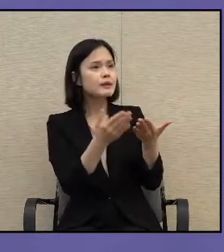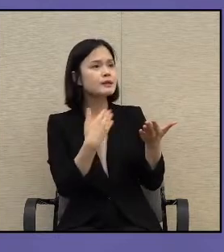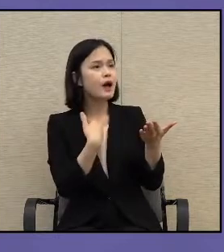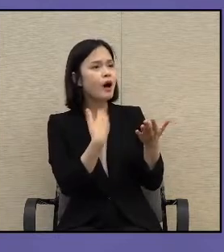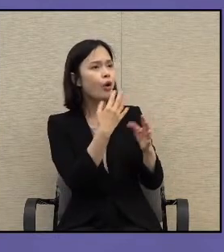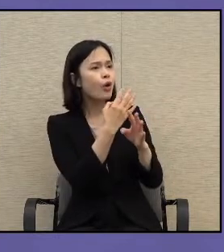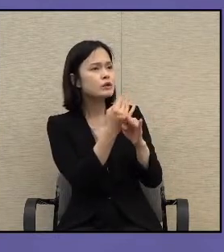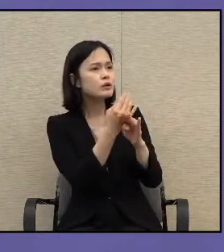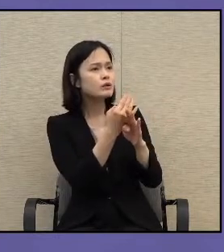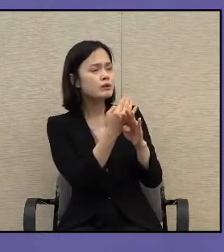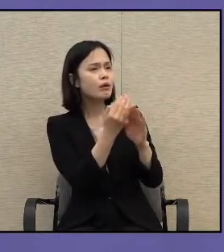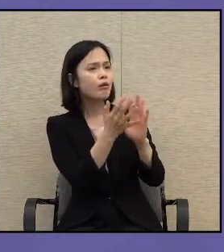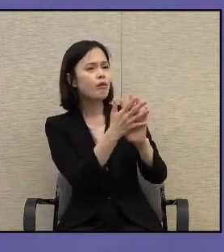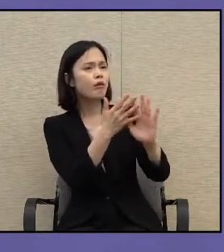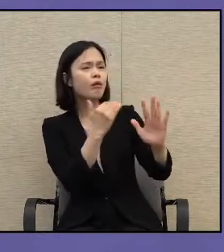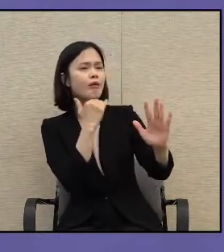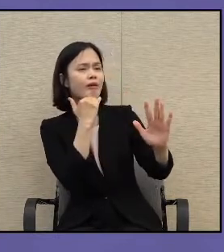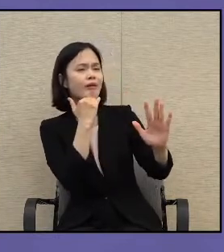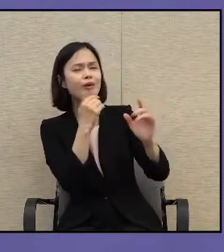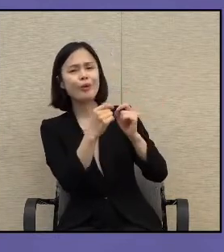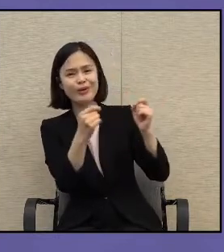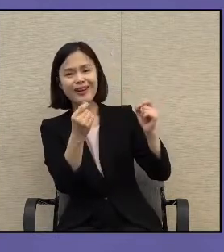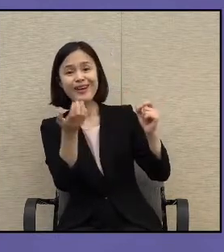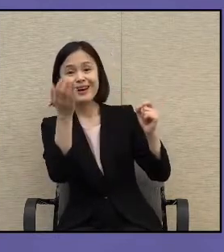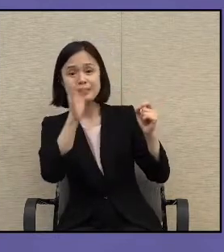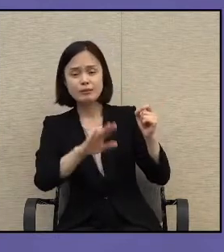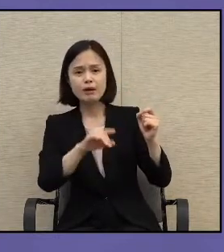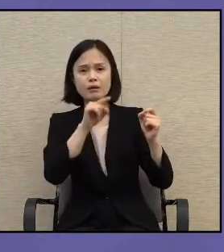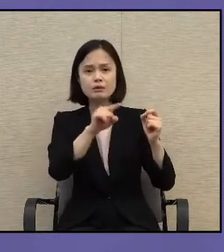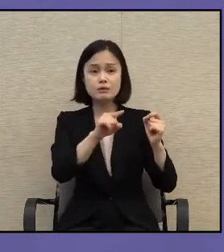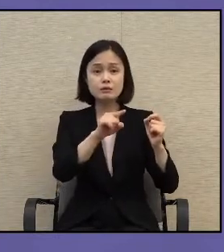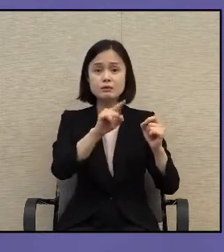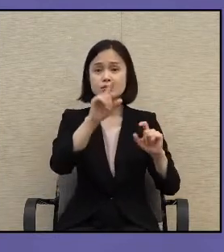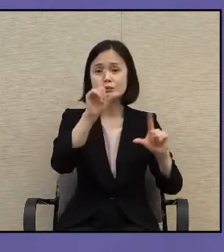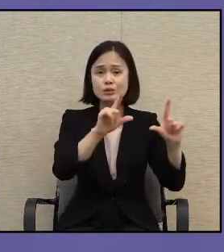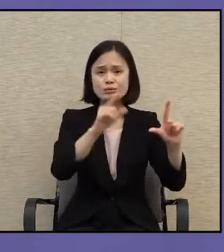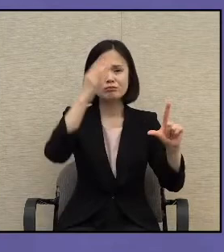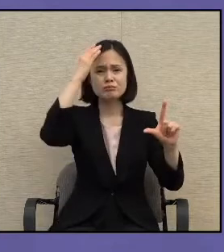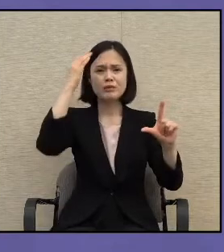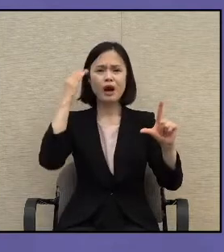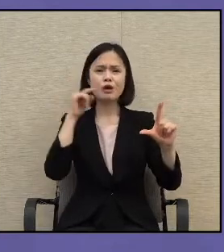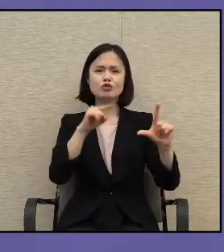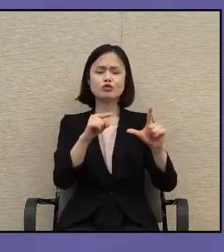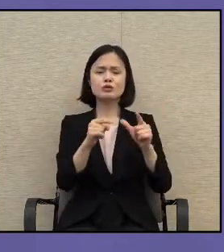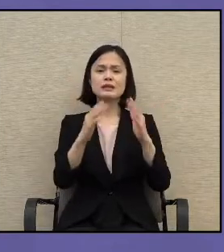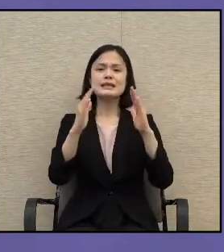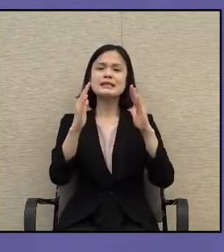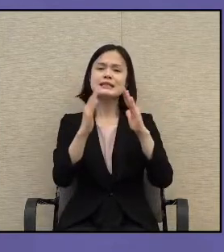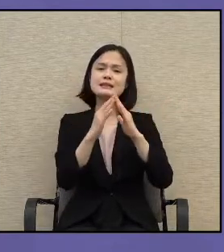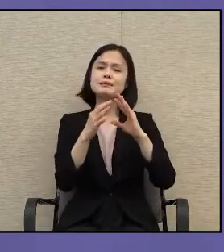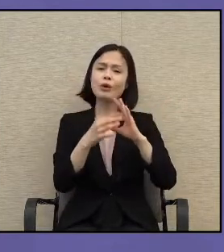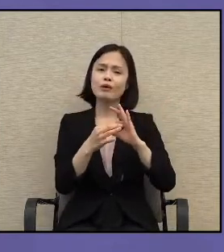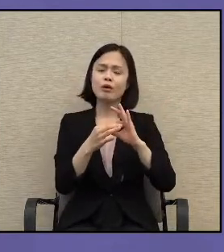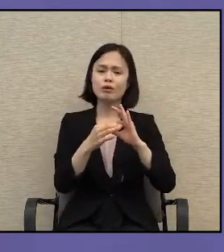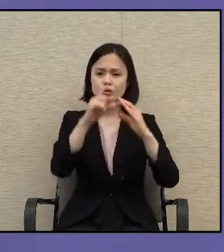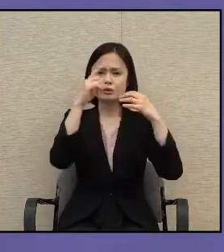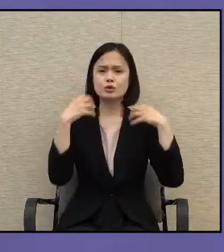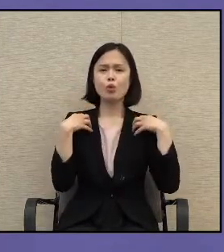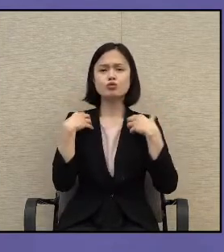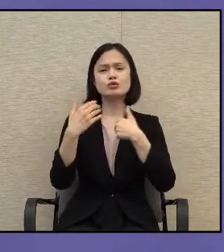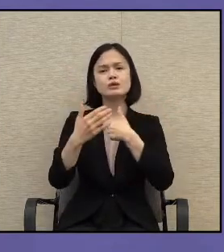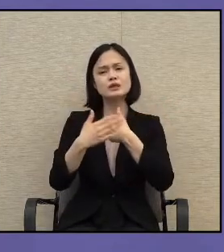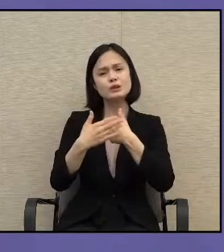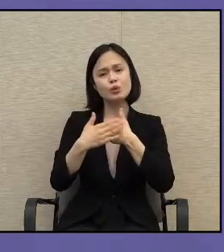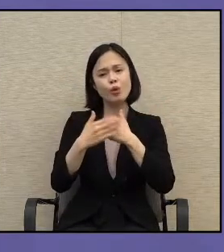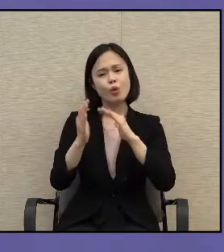되는데 반해서 이제 우리나라에서는 좀 많이 좀 여전히 이제 하우징에 대해서 이제 부족한 부분들이 많이